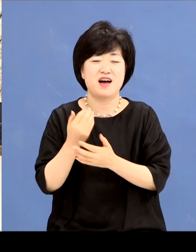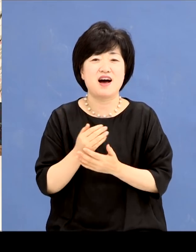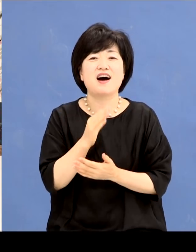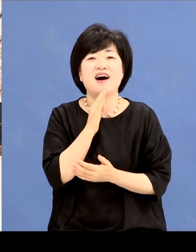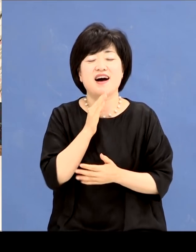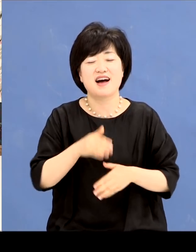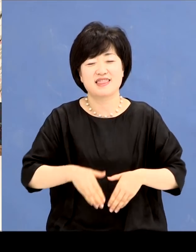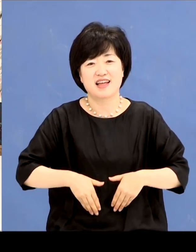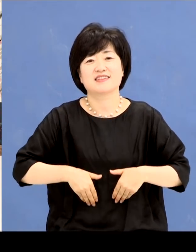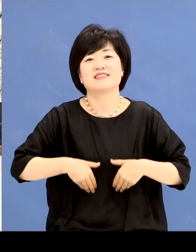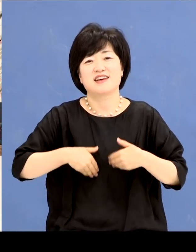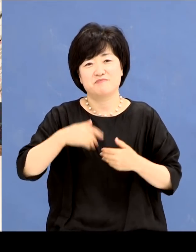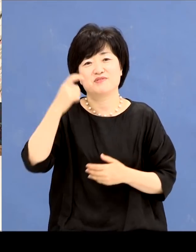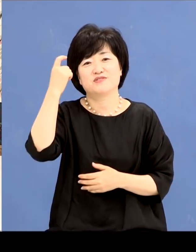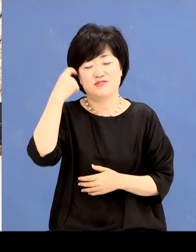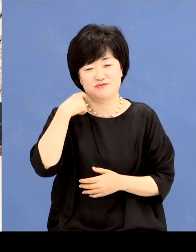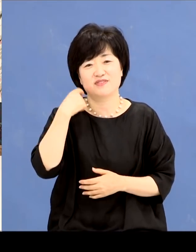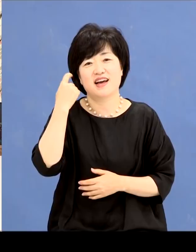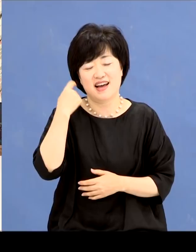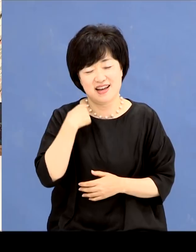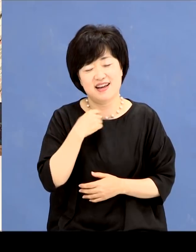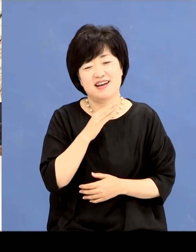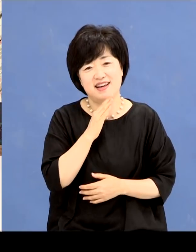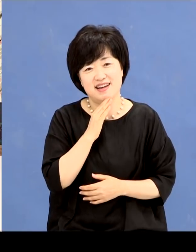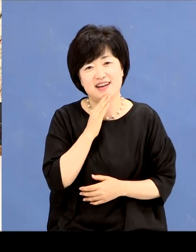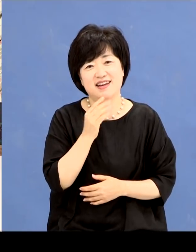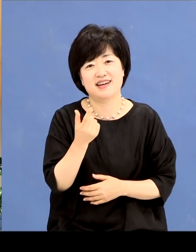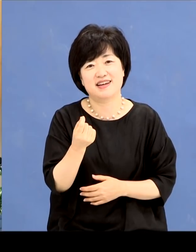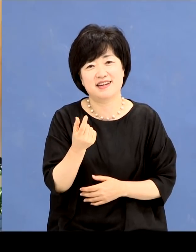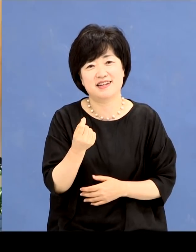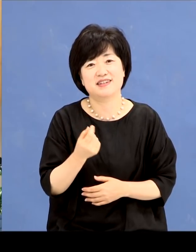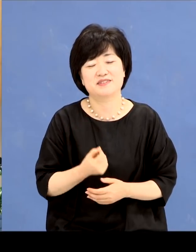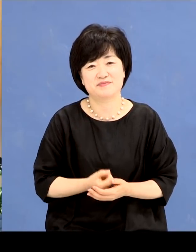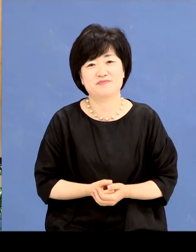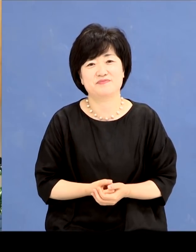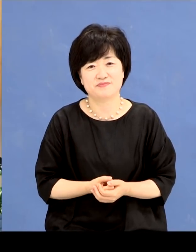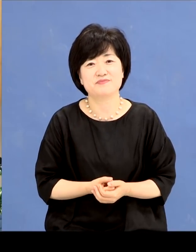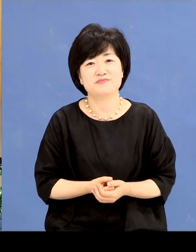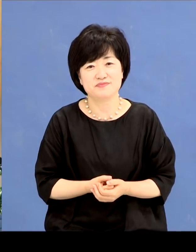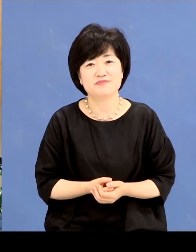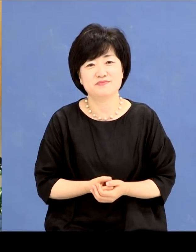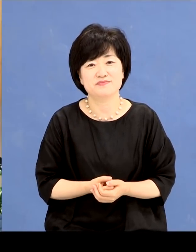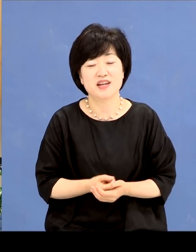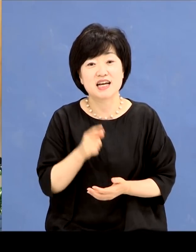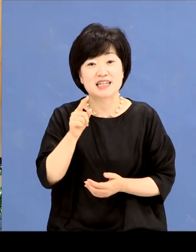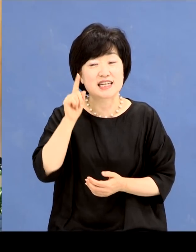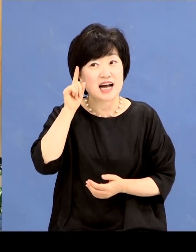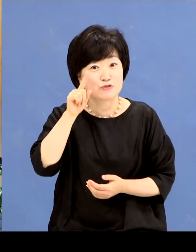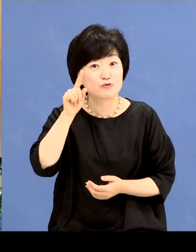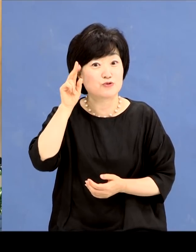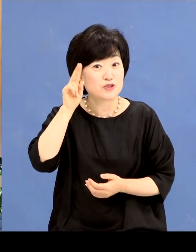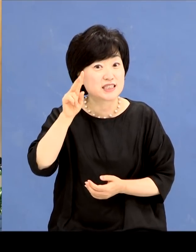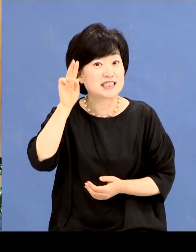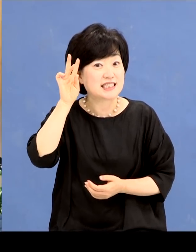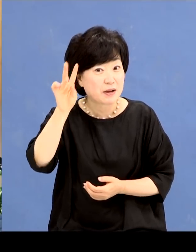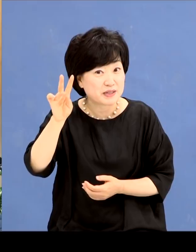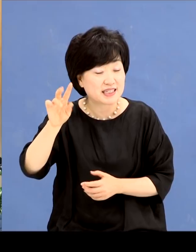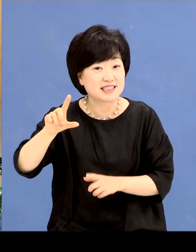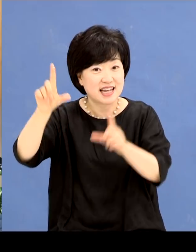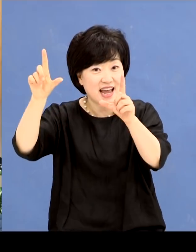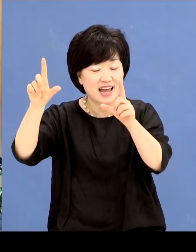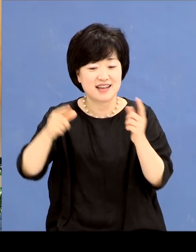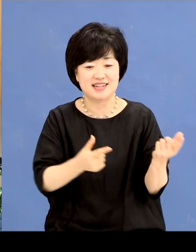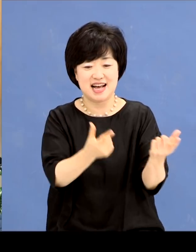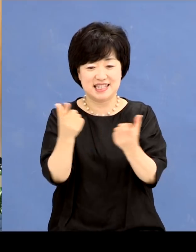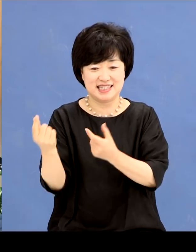따뜻함을 일단 네. 먼저 그렇죠. 들으셨죠. 네네. 그러면서 네. 저희가 3일째 되던 날 네. 저희가 함께